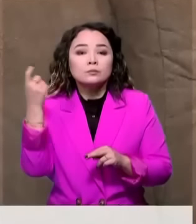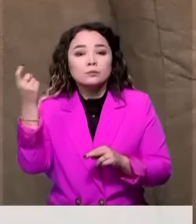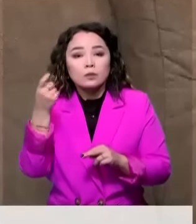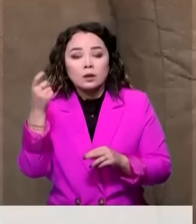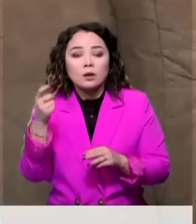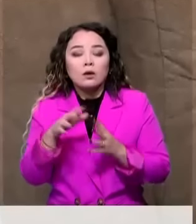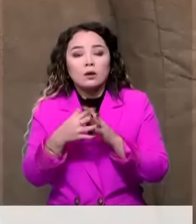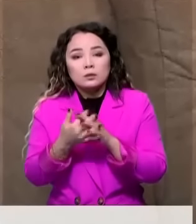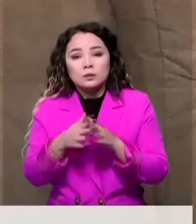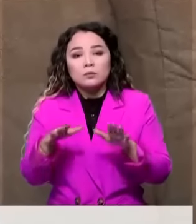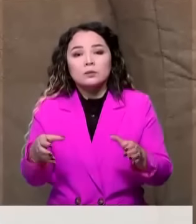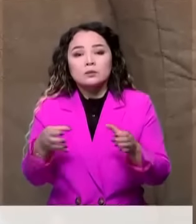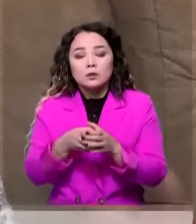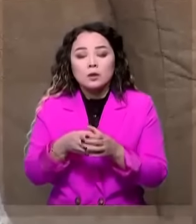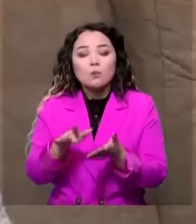колхозда